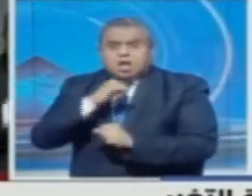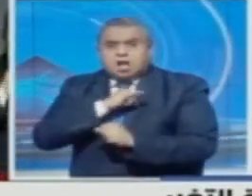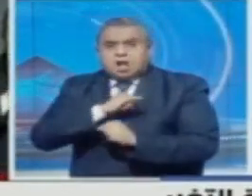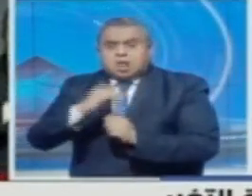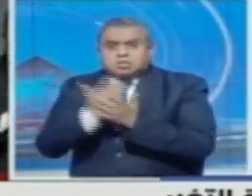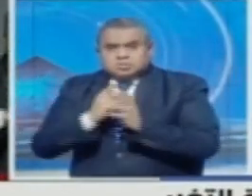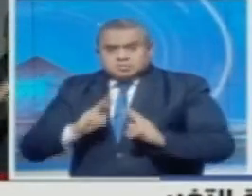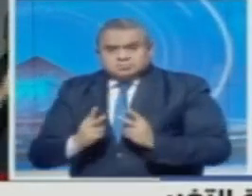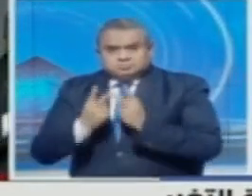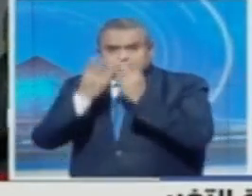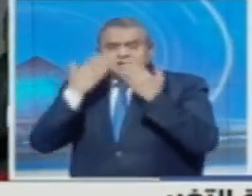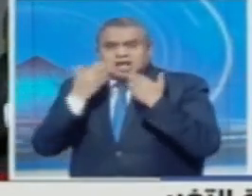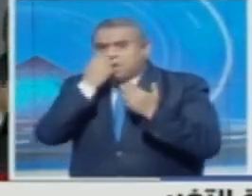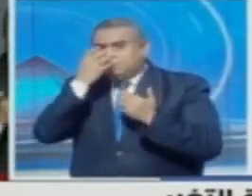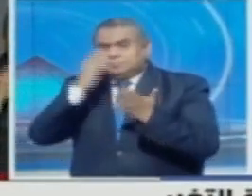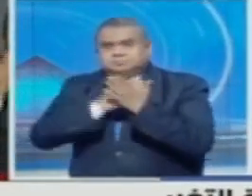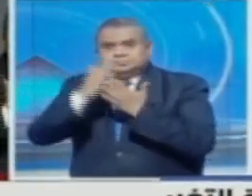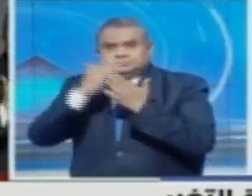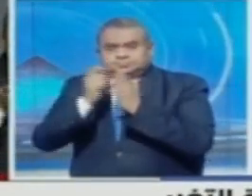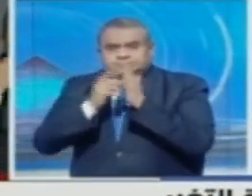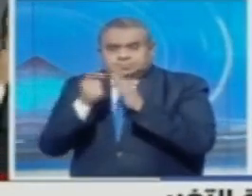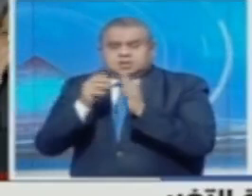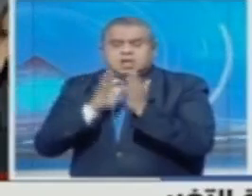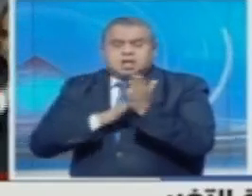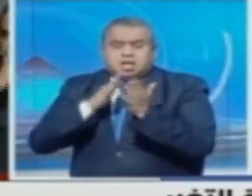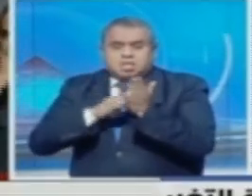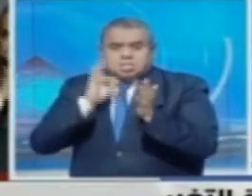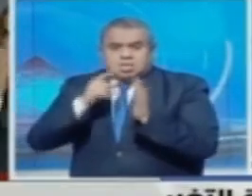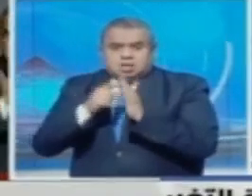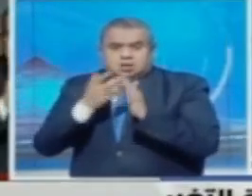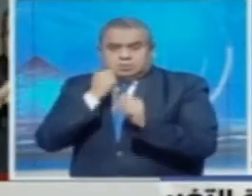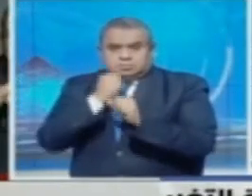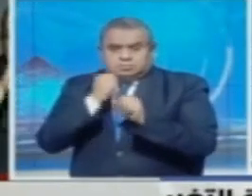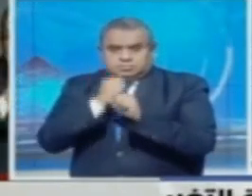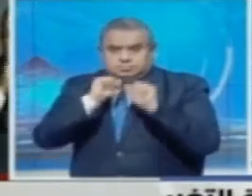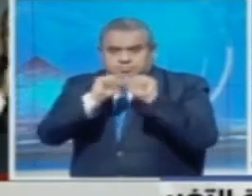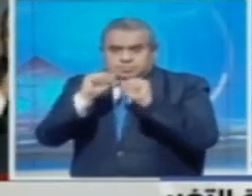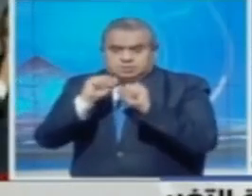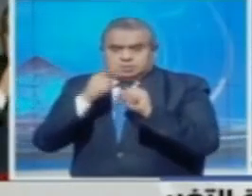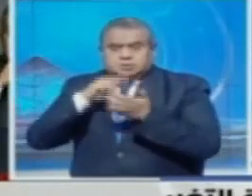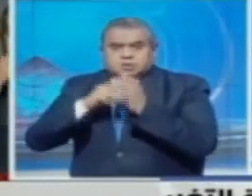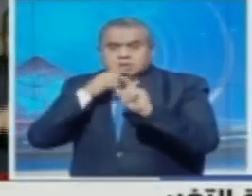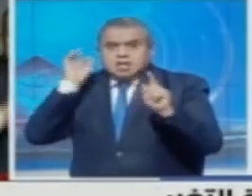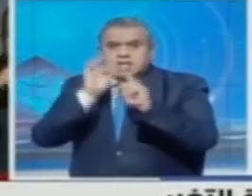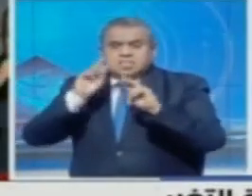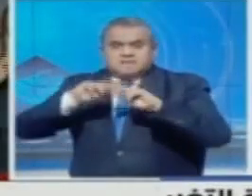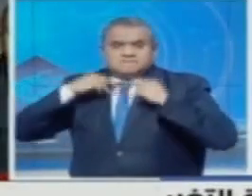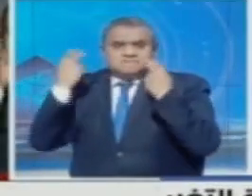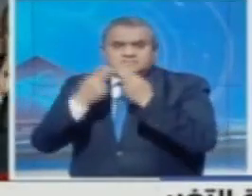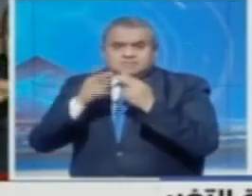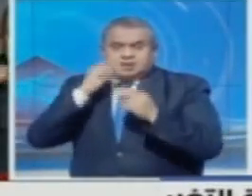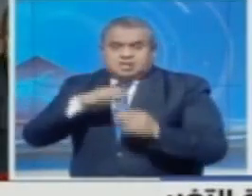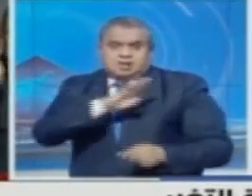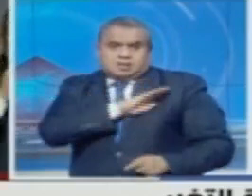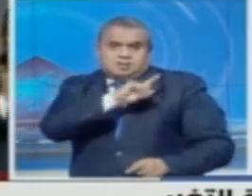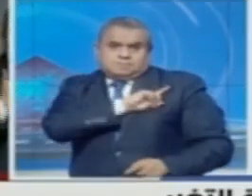في مواجهة تغير المناخ، والذي يمثل خطرا وجوديا، ومن ثم فأنه يعد هدفا عالميا لتحقيق المصلحة